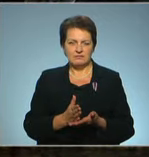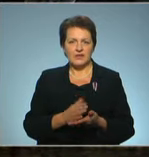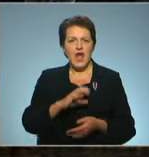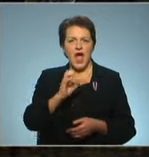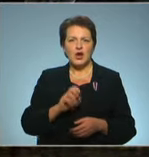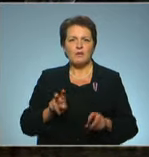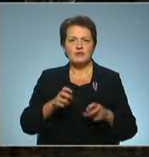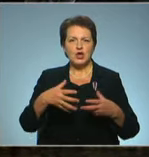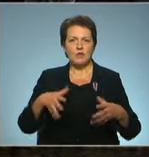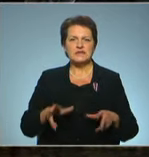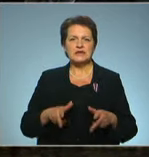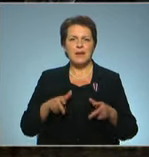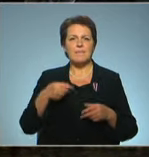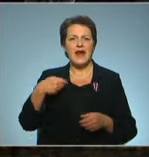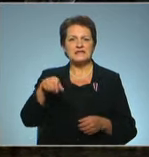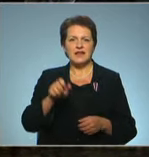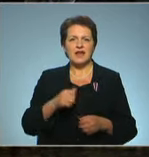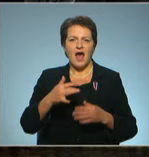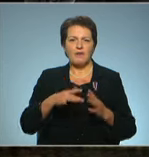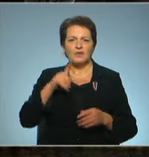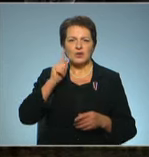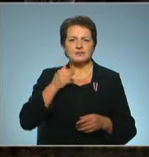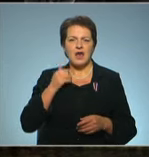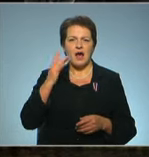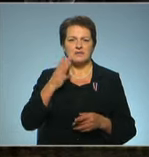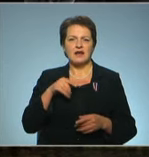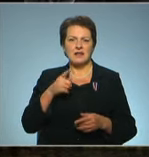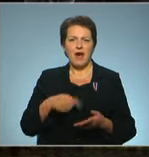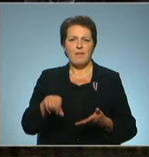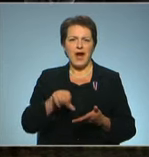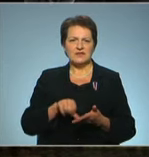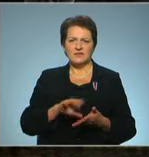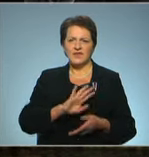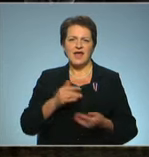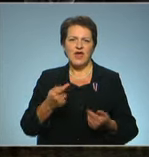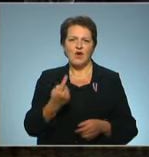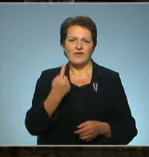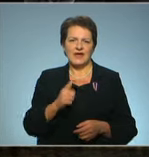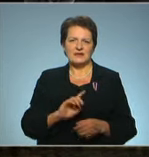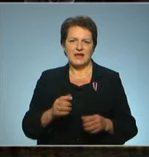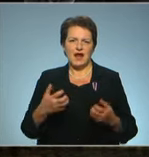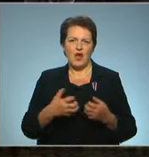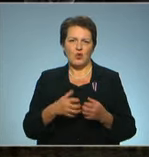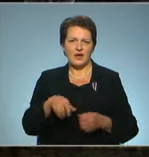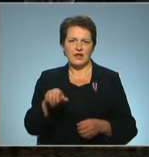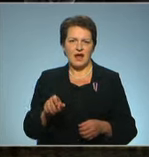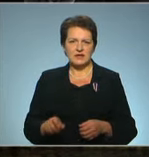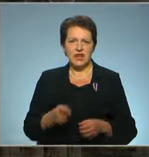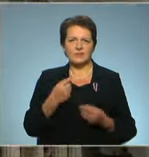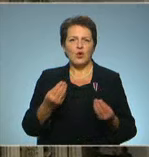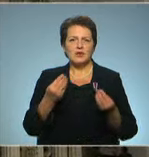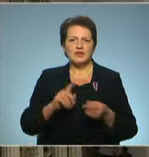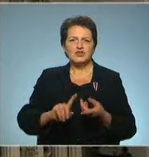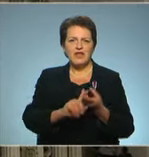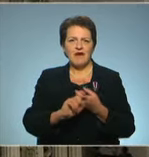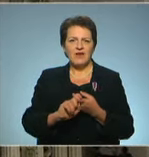Eiropas komisijas prezidenta amatis, protams, apcerēja tā pārstāvnieciski, ne jau viens ir karotājs. No dižas savienības